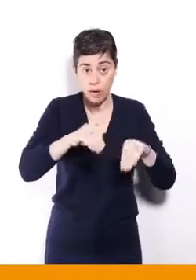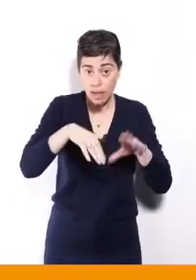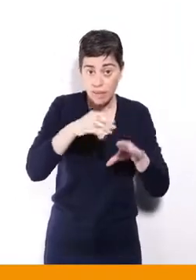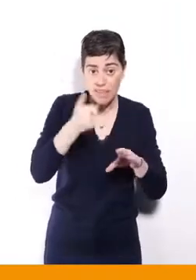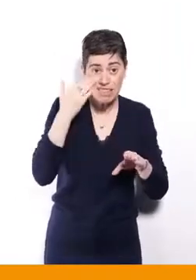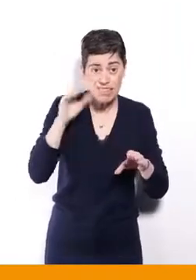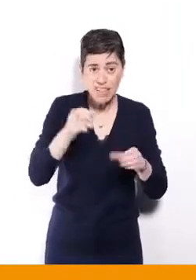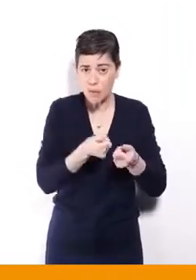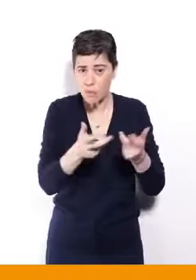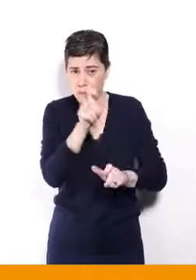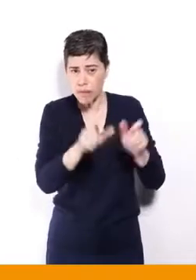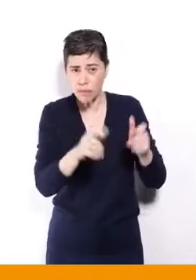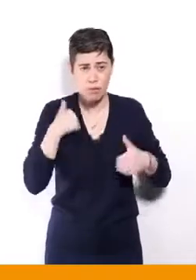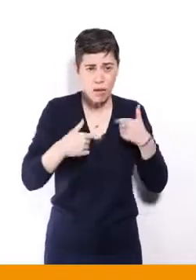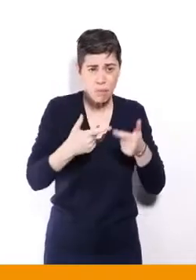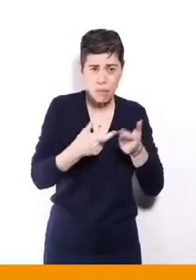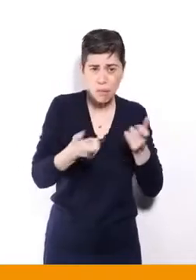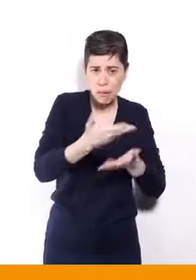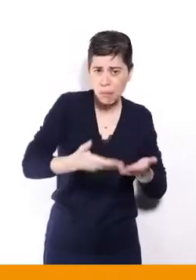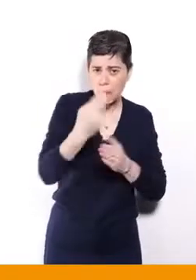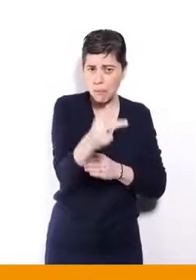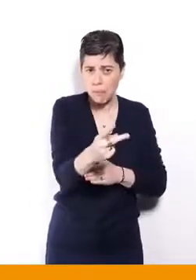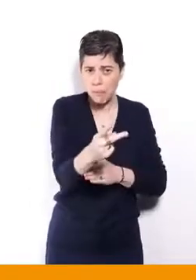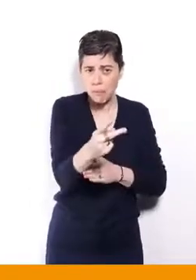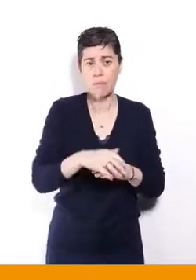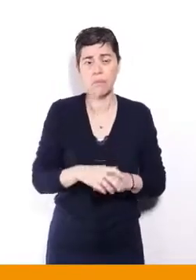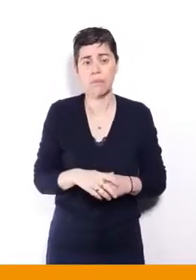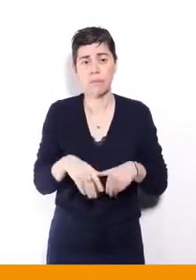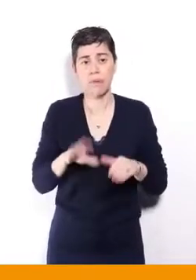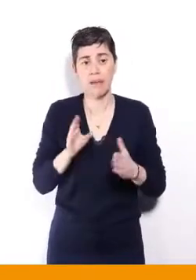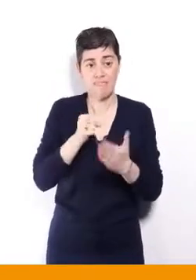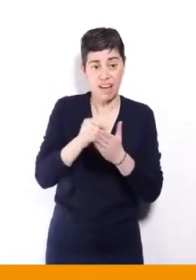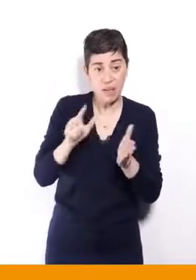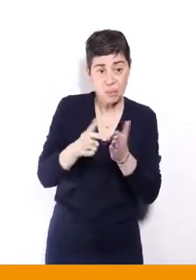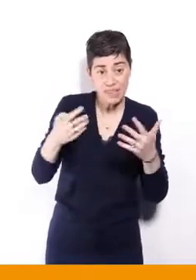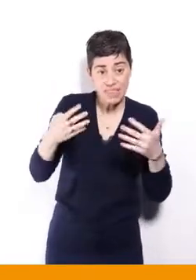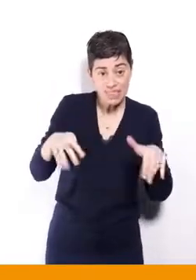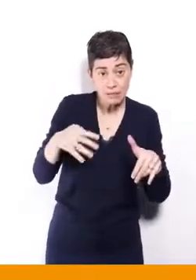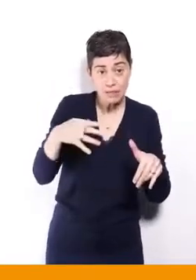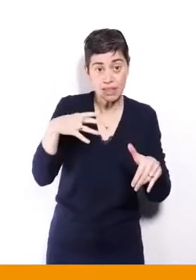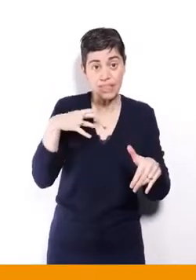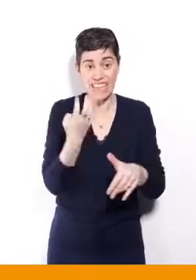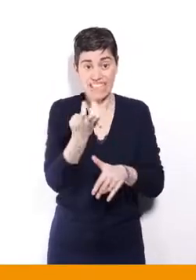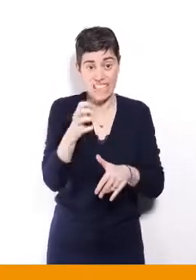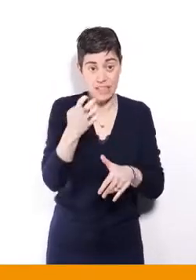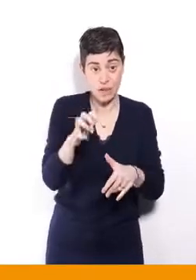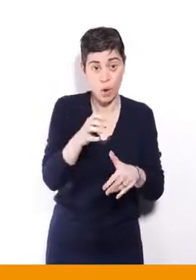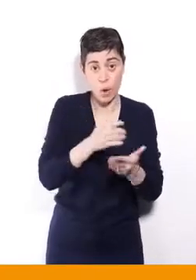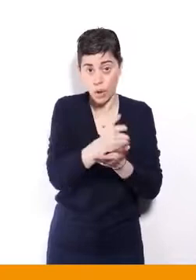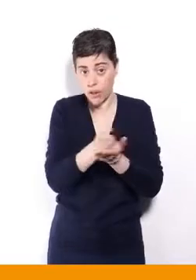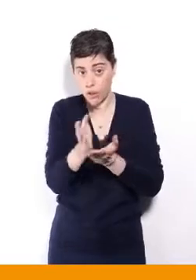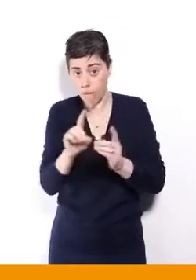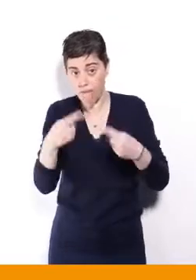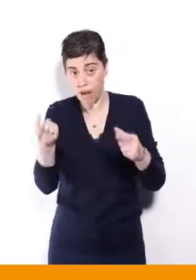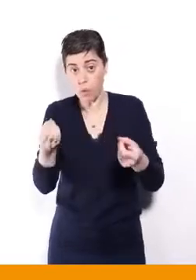avons, fin 2019, 400 orientations ESAT